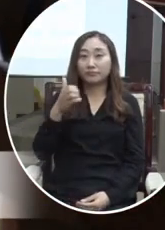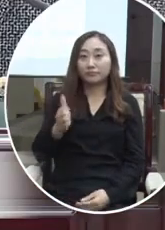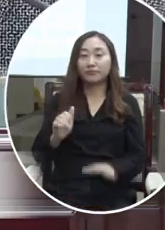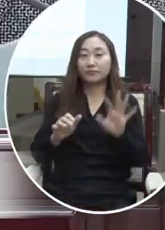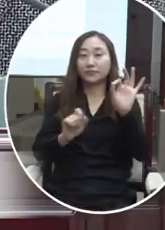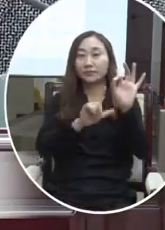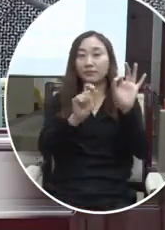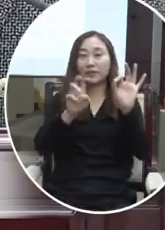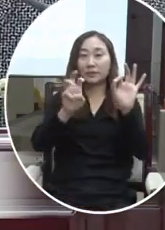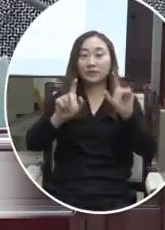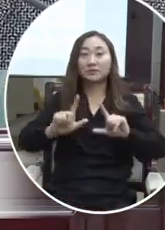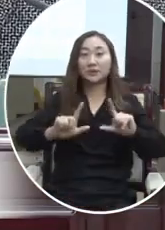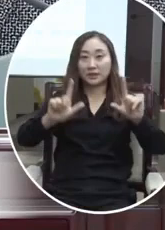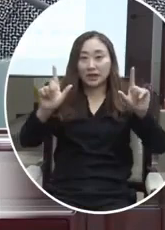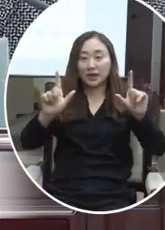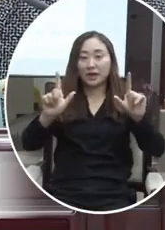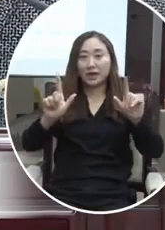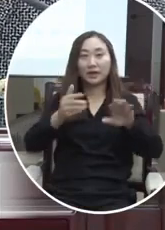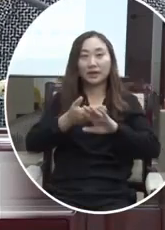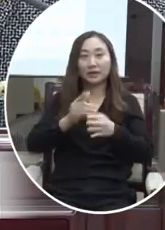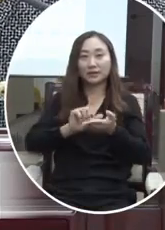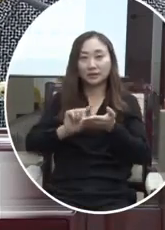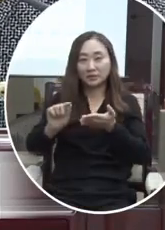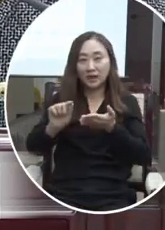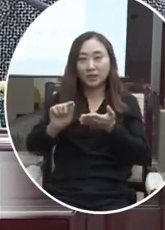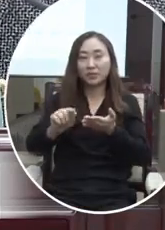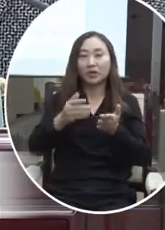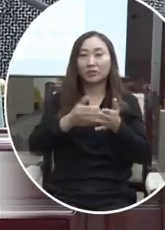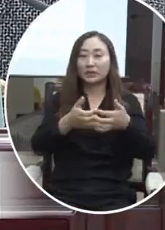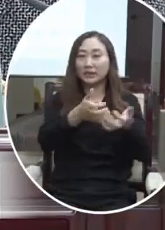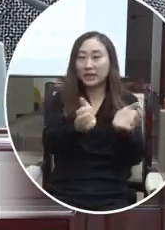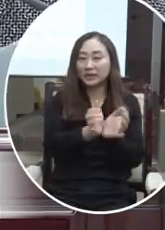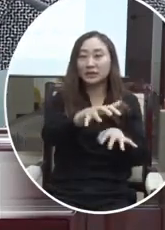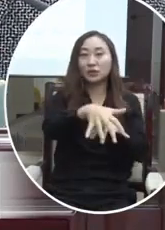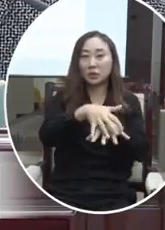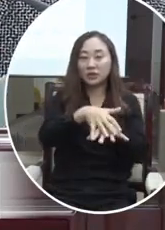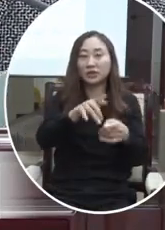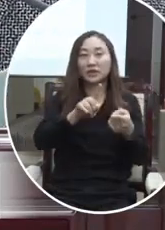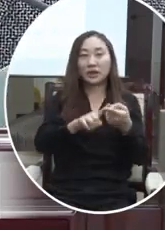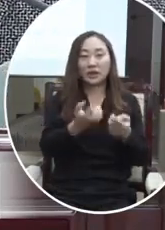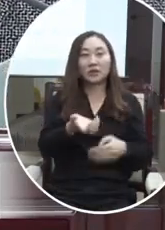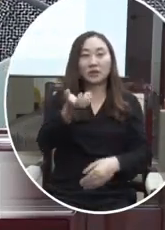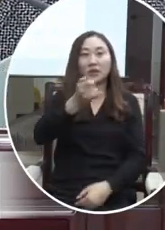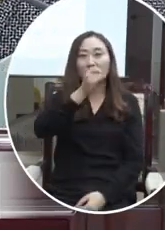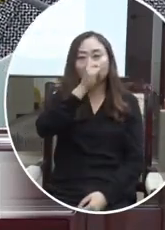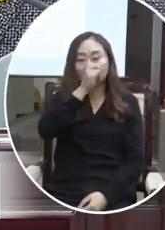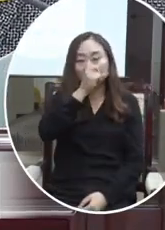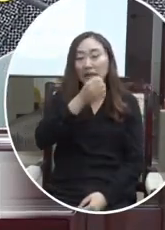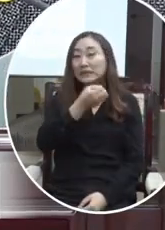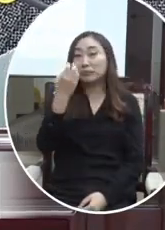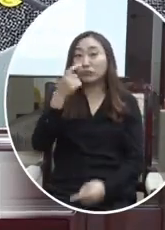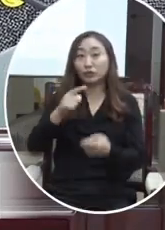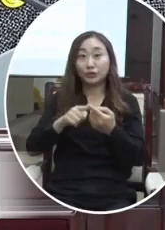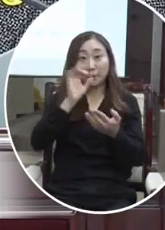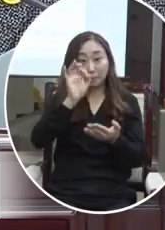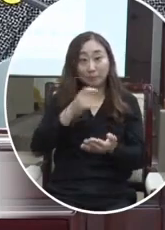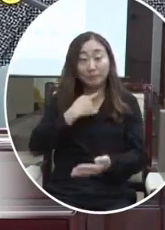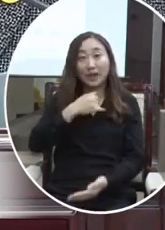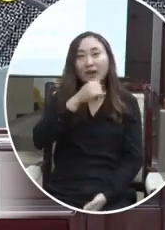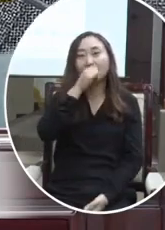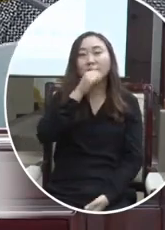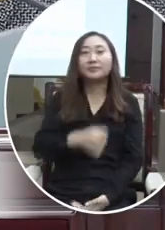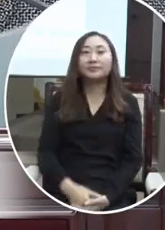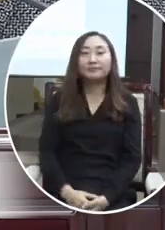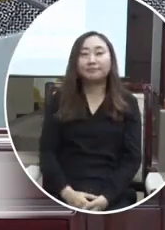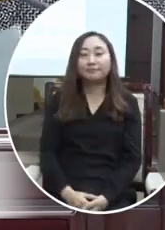구청장님, 10월 30일자 지자체 국장급 기구설치 자율화, 행안부 자치조직권 확충, 국민일보 기사를 보신 적이